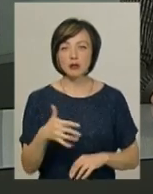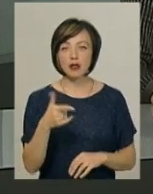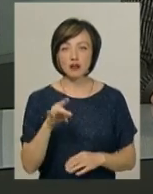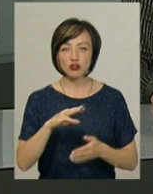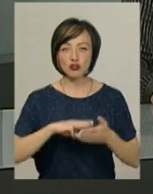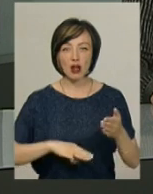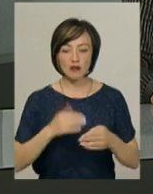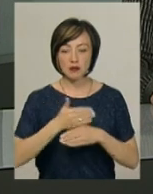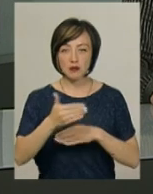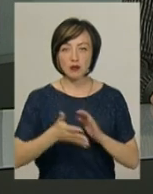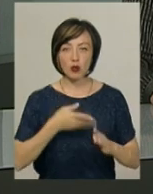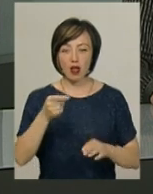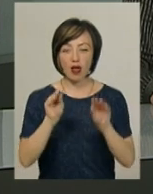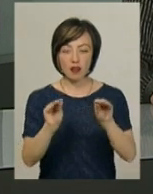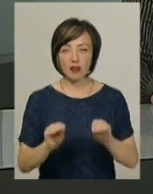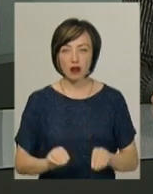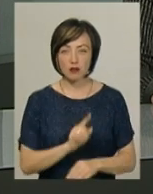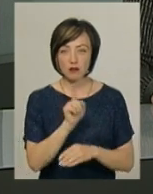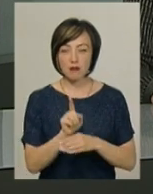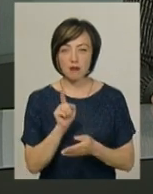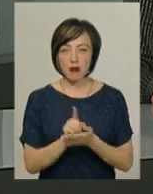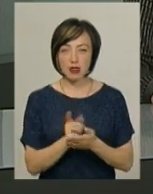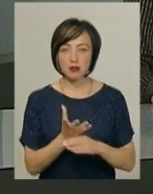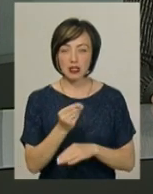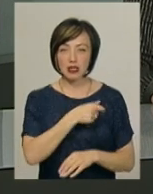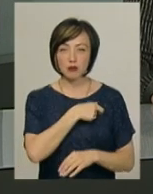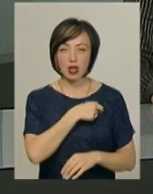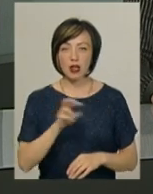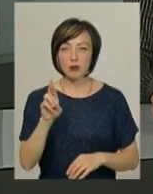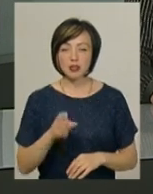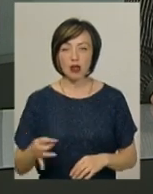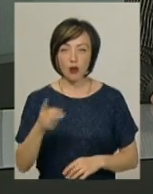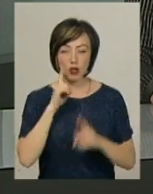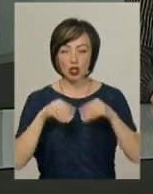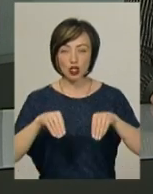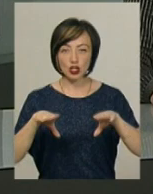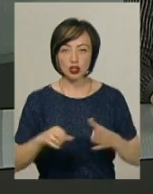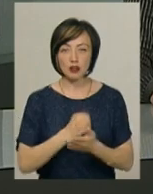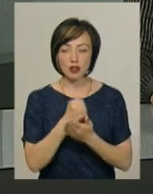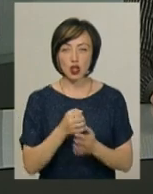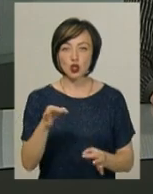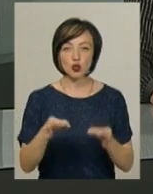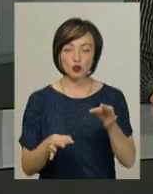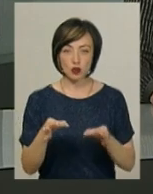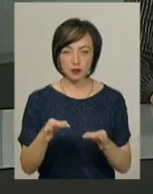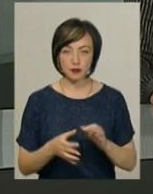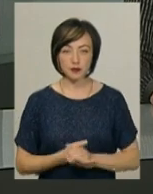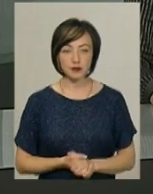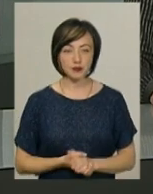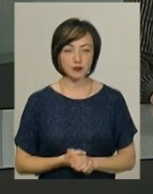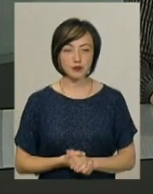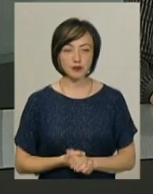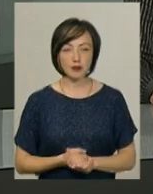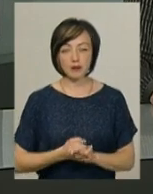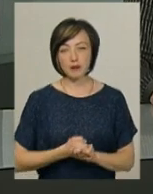за несвоєчасне подання декларації має сплатити депутат Ярмолинецької районної ради. Таке рішення ухвалив Ярмолинецький районний суд, повідомив його